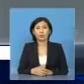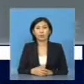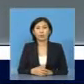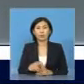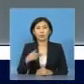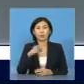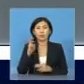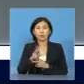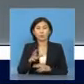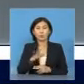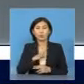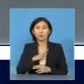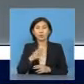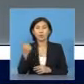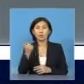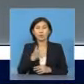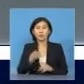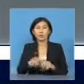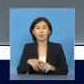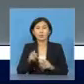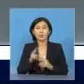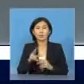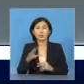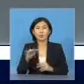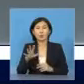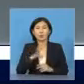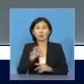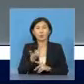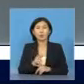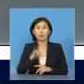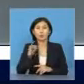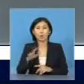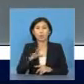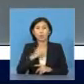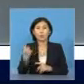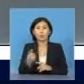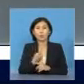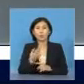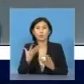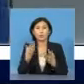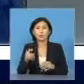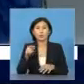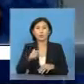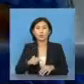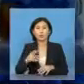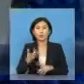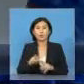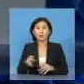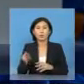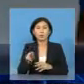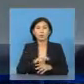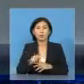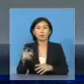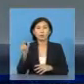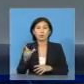Я попала в провизорный центр в воскресенье 12 июля. Было очень плохо, но с первого же дня я почувствовала уровень